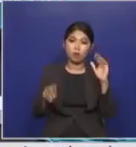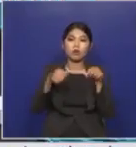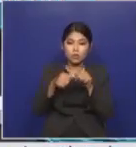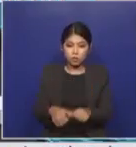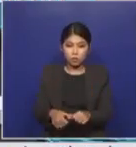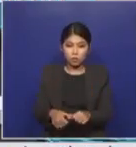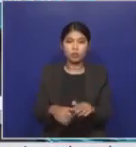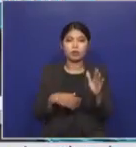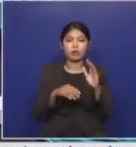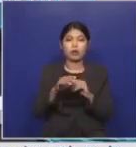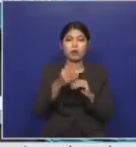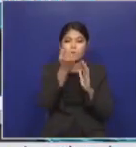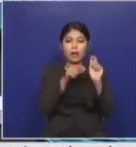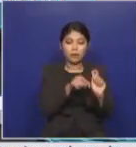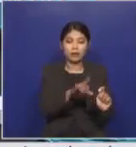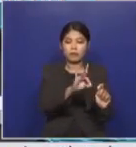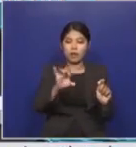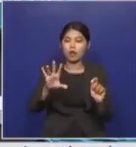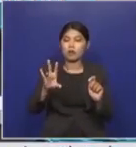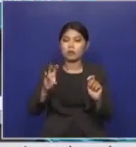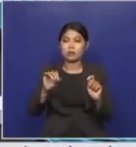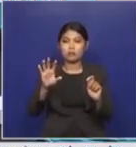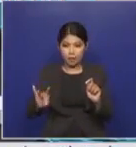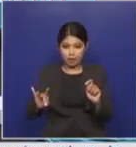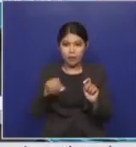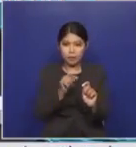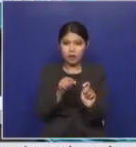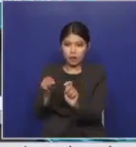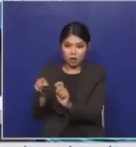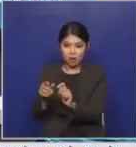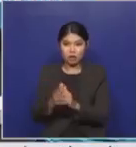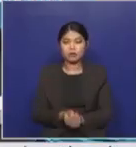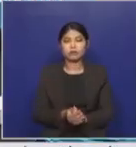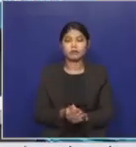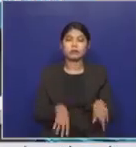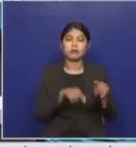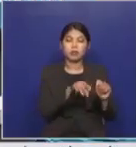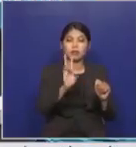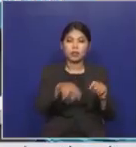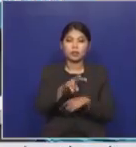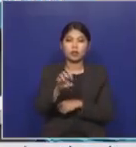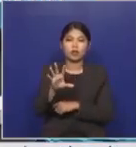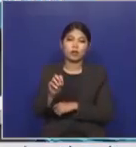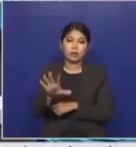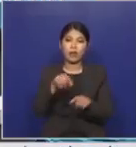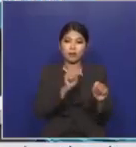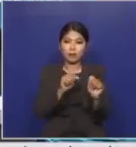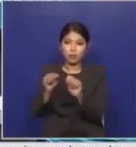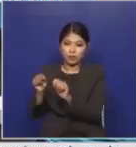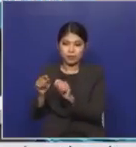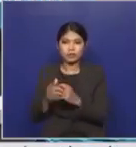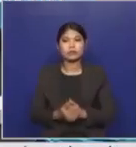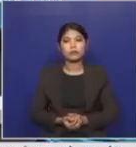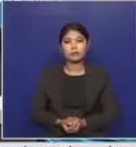ทั้งใน878อำเภอท่านอยู่ทั้งใน 707พันธุ์ 255ตำบลทั้ง